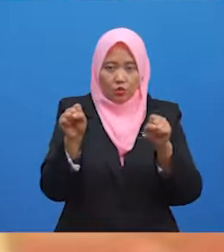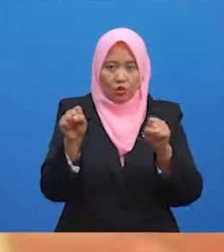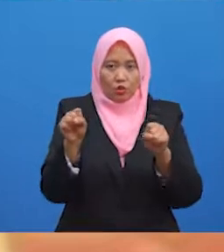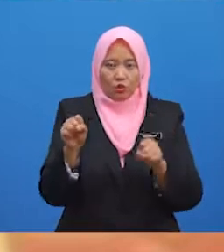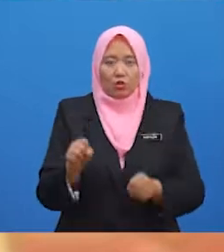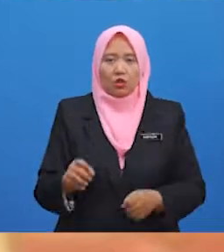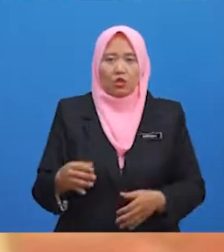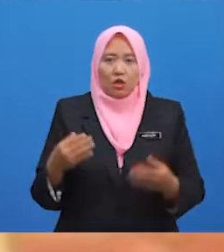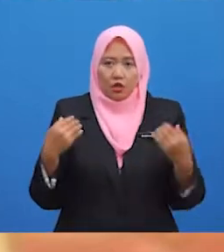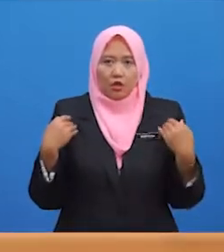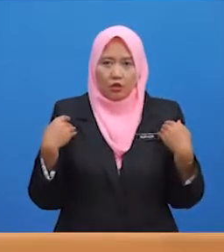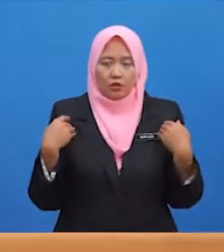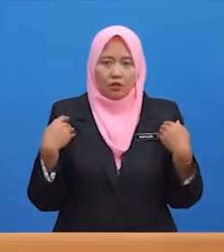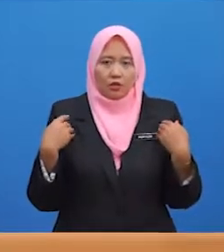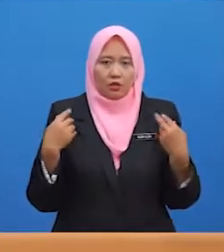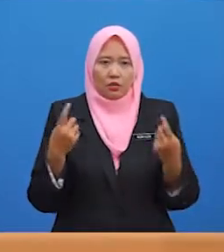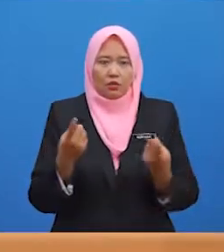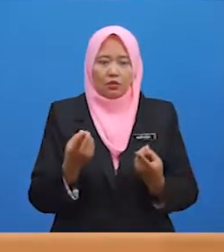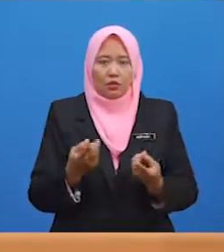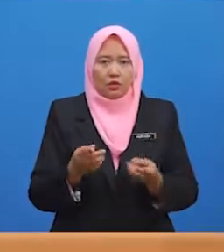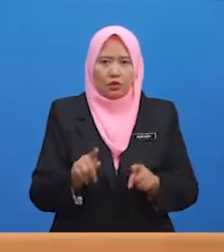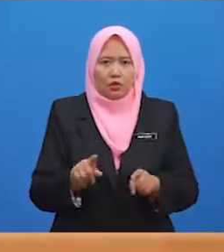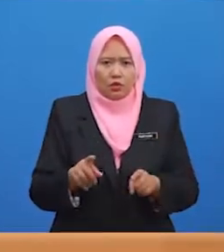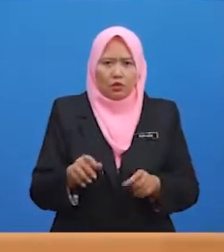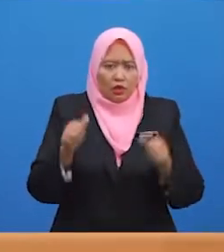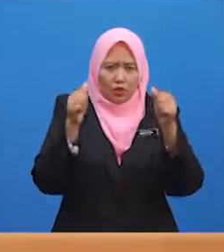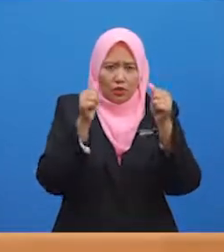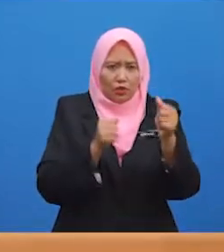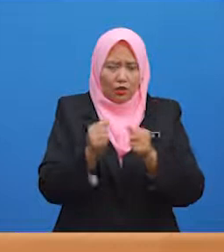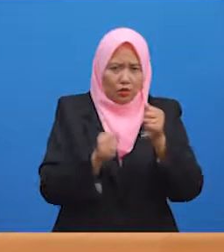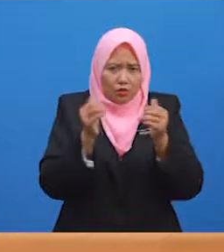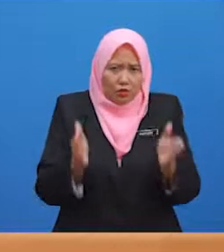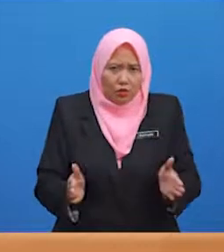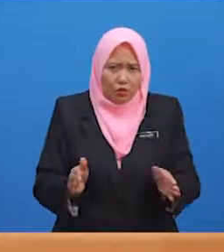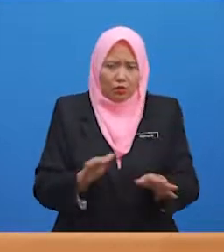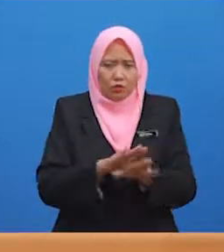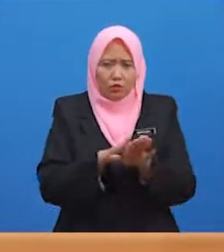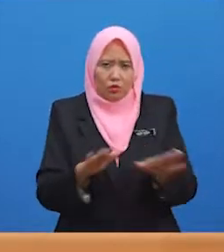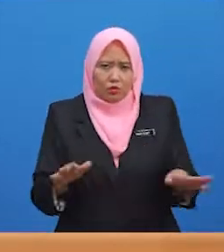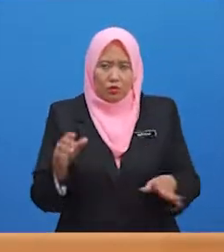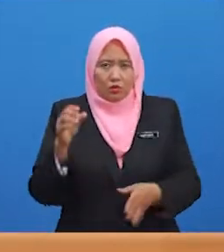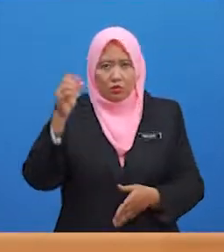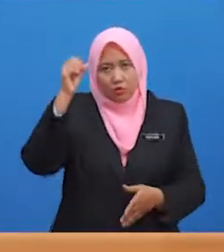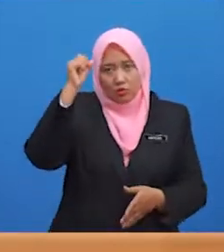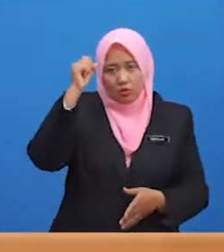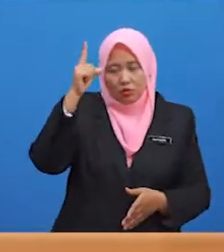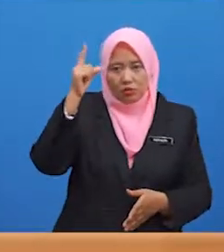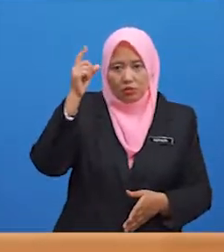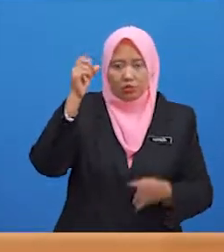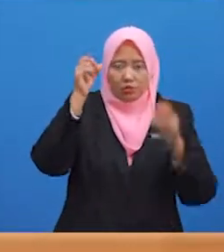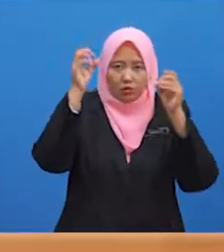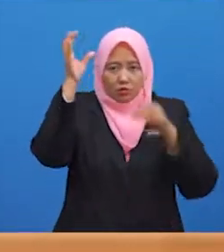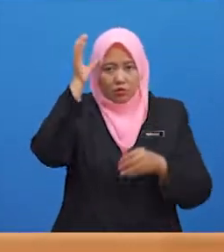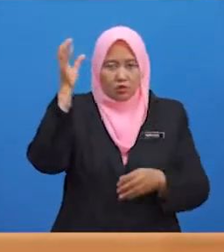Pelajar-pelajar yang dikasihi sekalian, semasa kegiatan atau aktiviti sukan, wujud situasi di mana terdapat